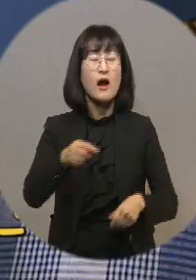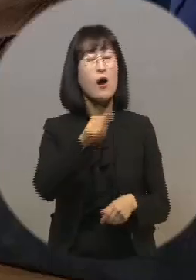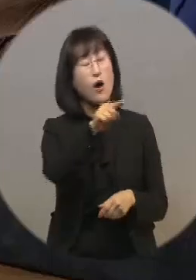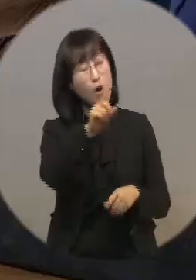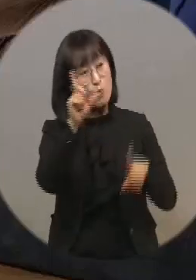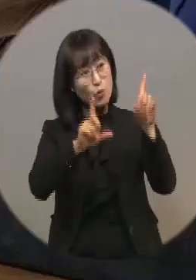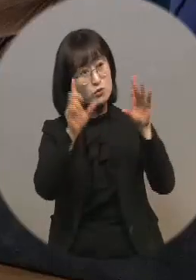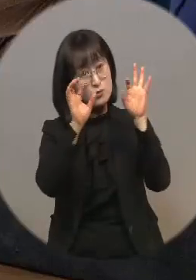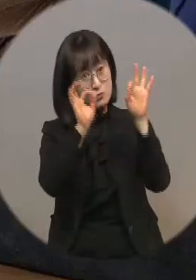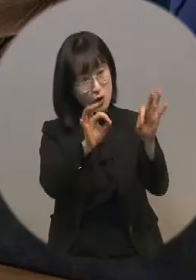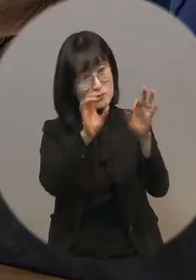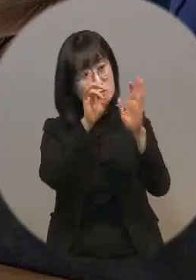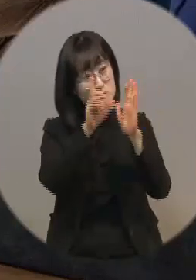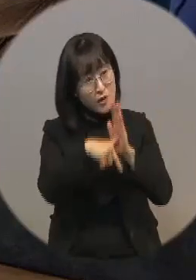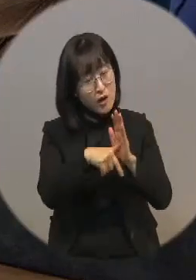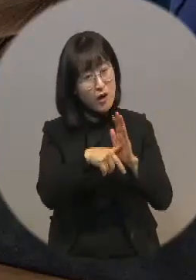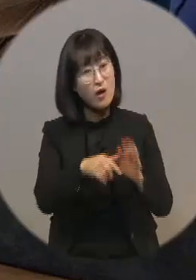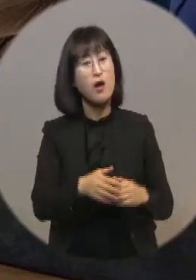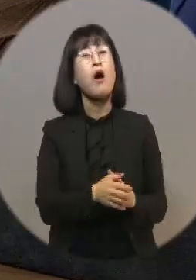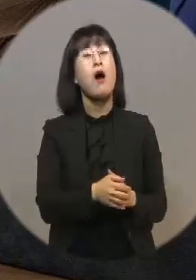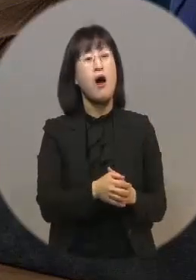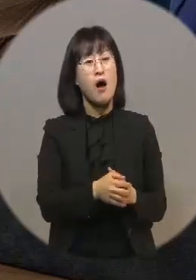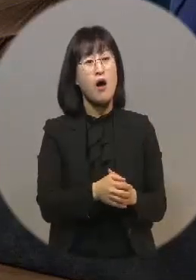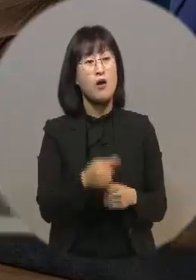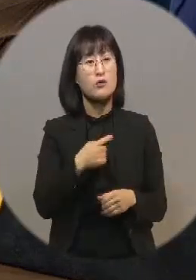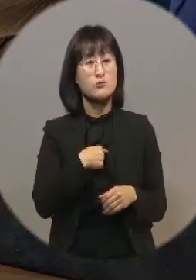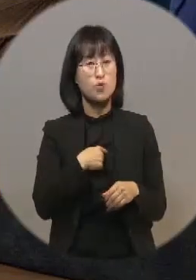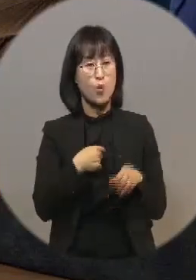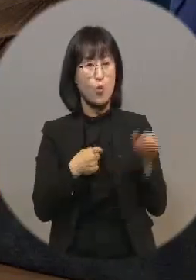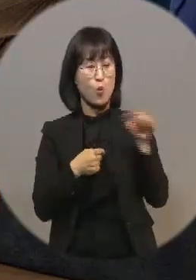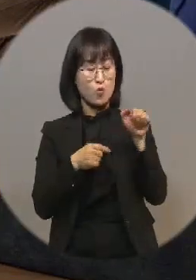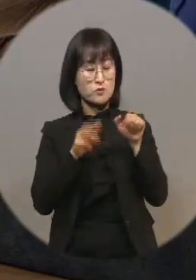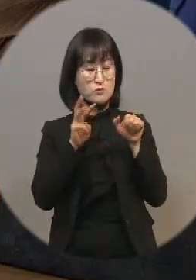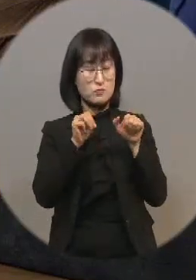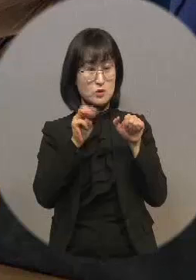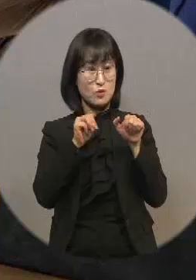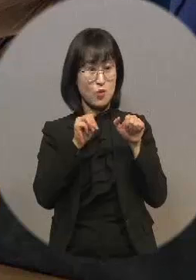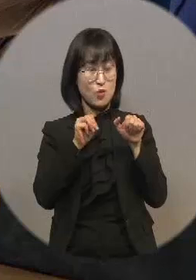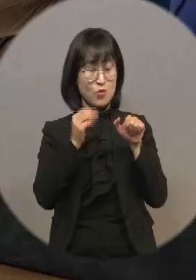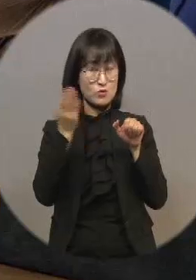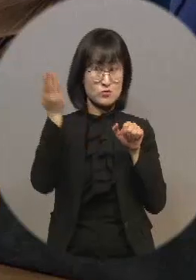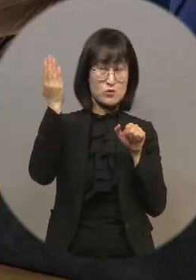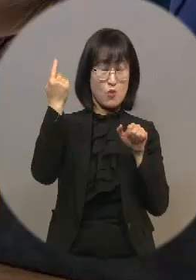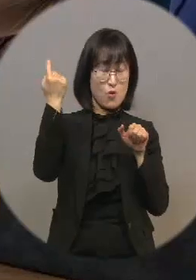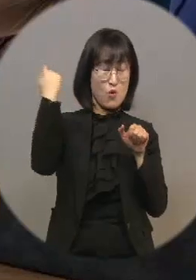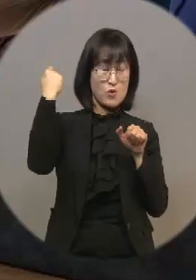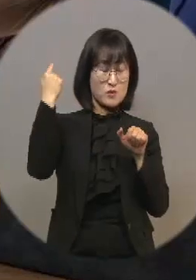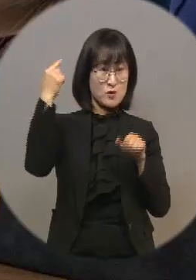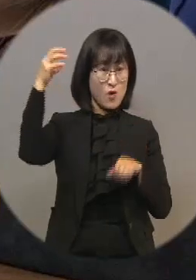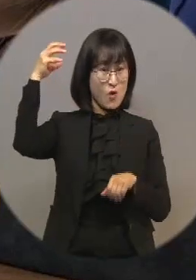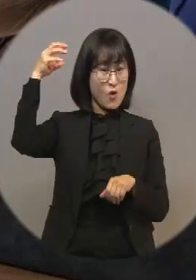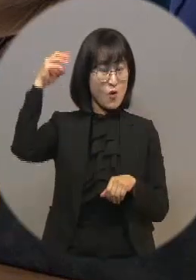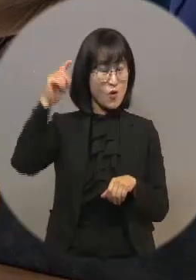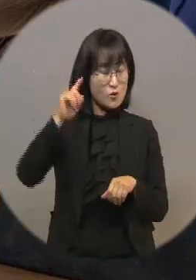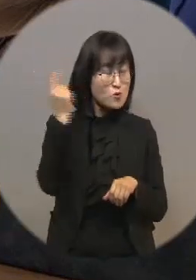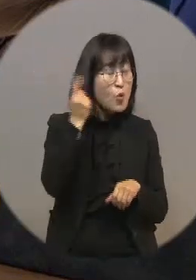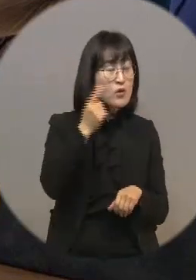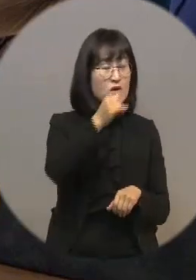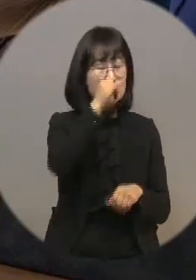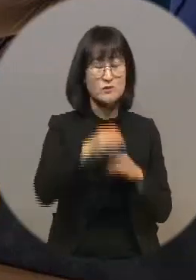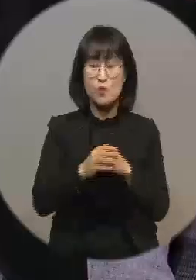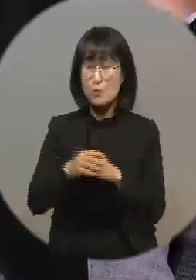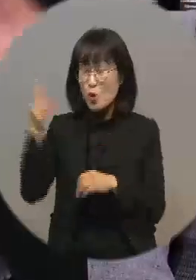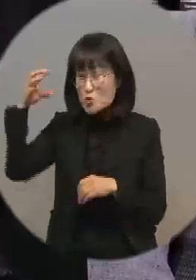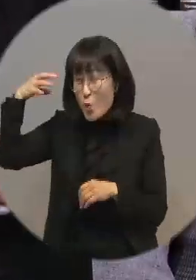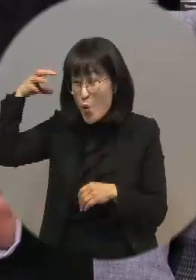봤는데 그때 저는 한 저기 50m 뒤에서 엄청 큰 소리를 들었어요. 어떤 소리? 종소리? 종소리는